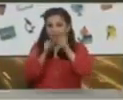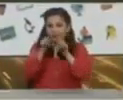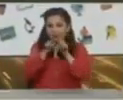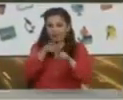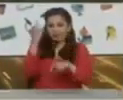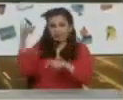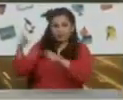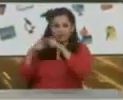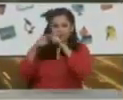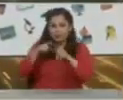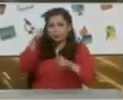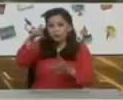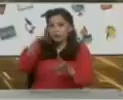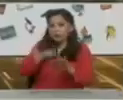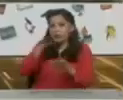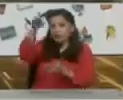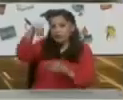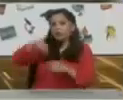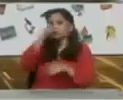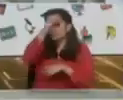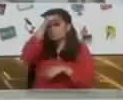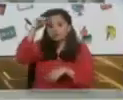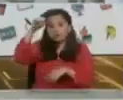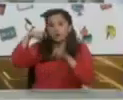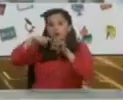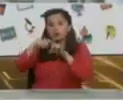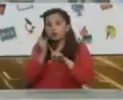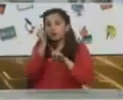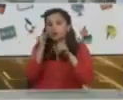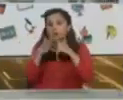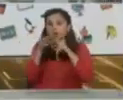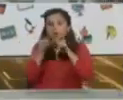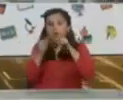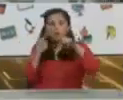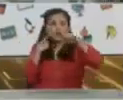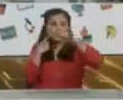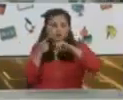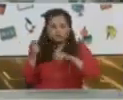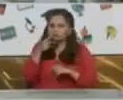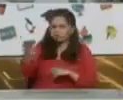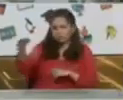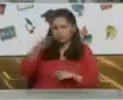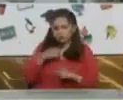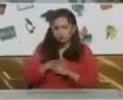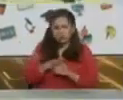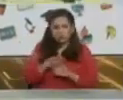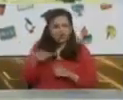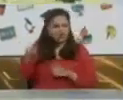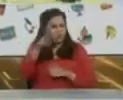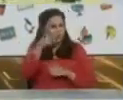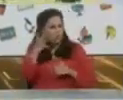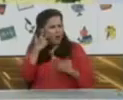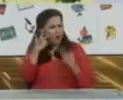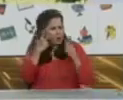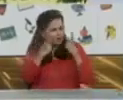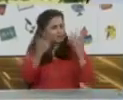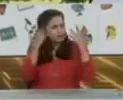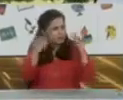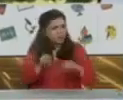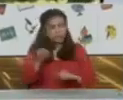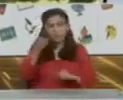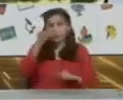आप तो कुवैत से मुझसे बात कर रहे हो, लेकिन तनय कभी किसी ने इस बात को मार्क किया है कि तुम्हारे